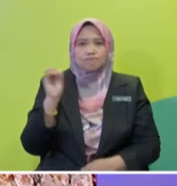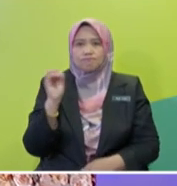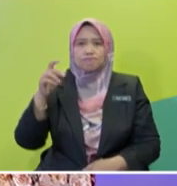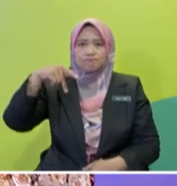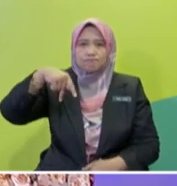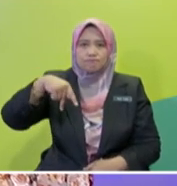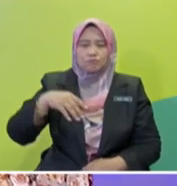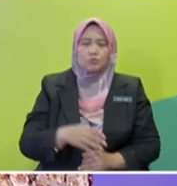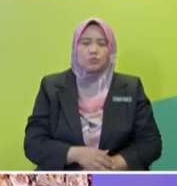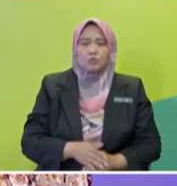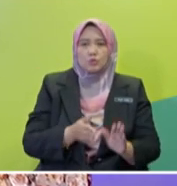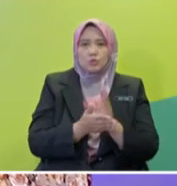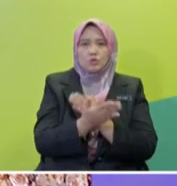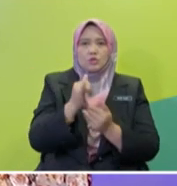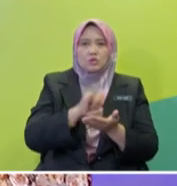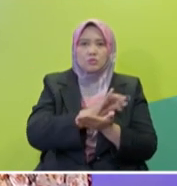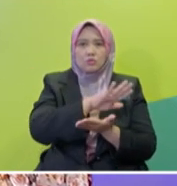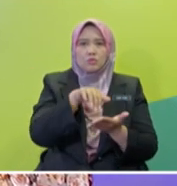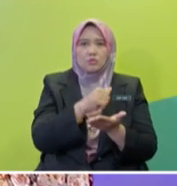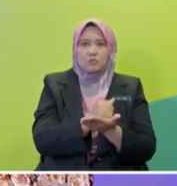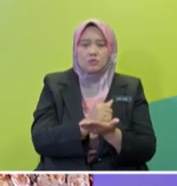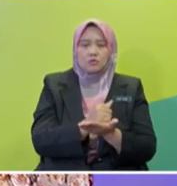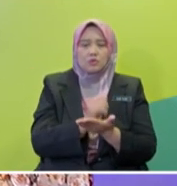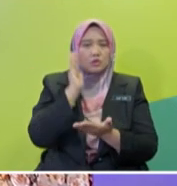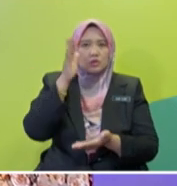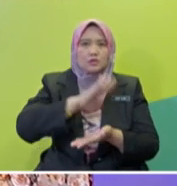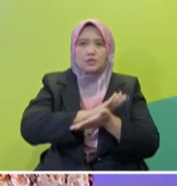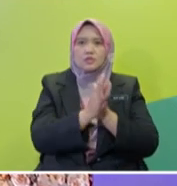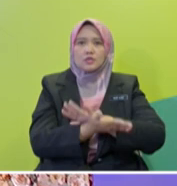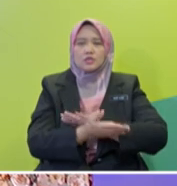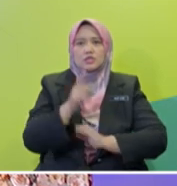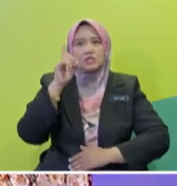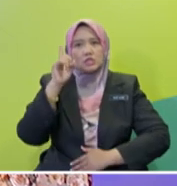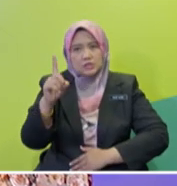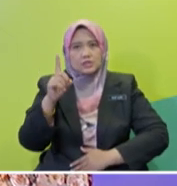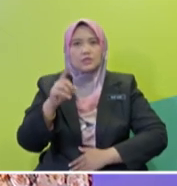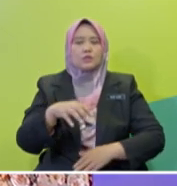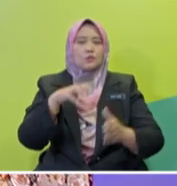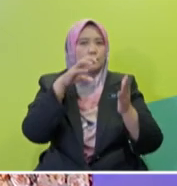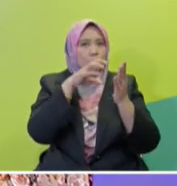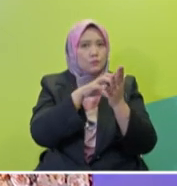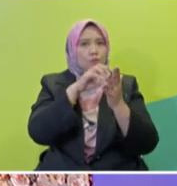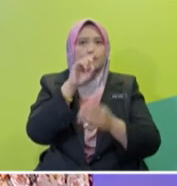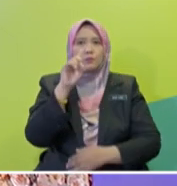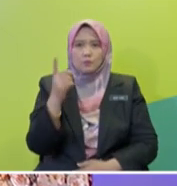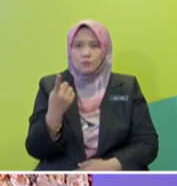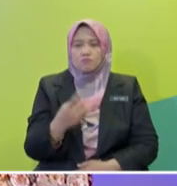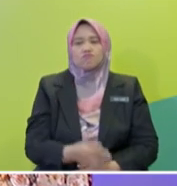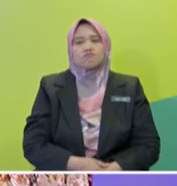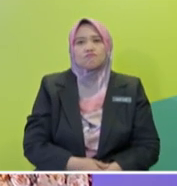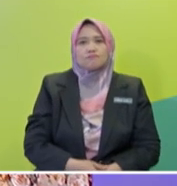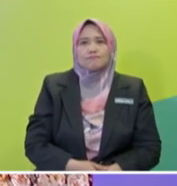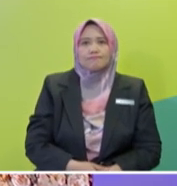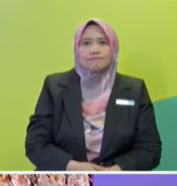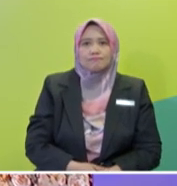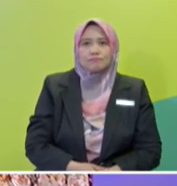maka semuanya akan menjadi satu saya itu perempuan saja diletakkan Jadi apa yang kita nampak Sekaranglah